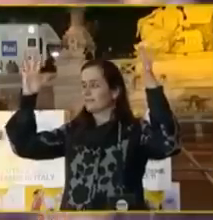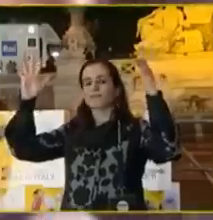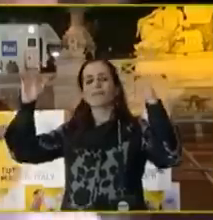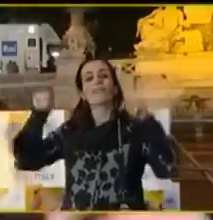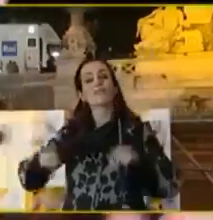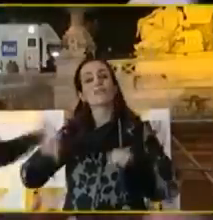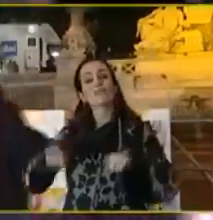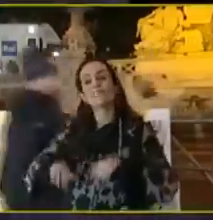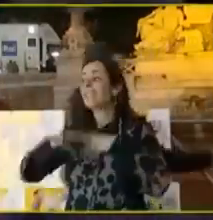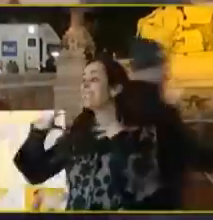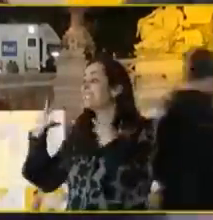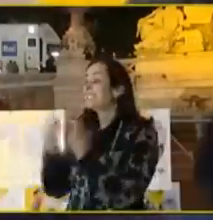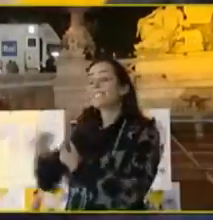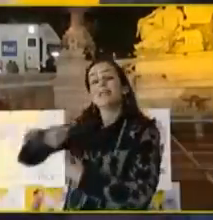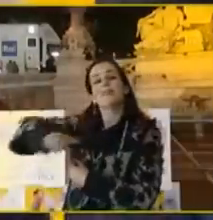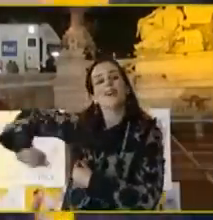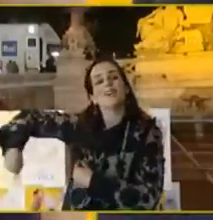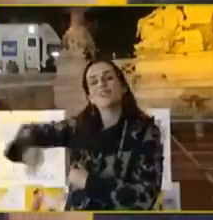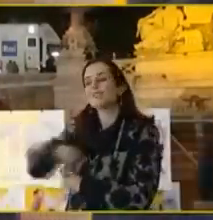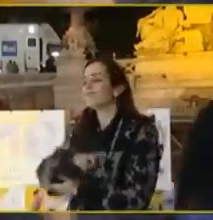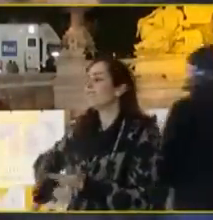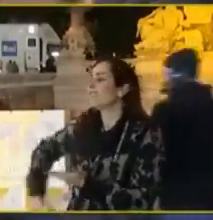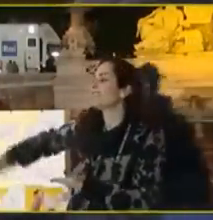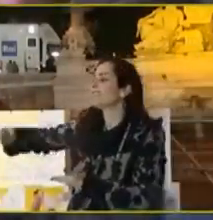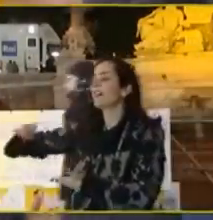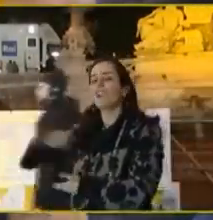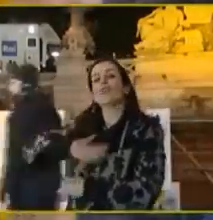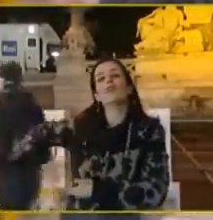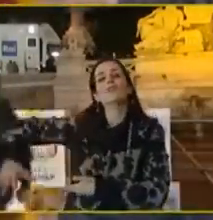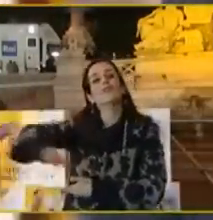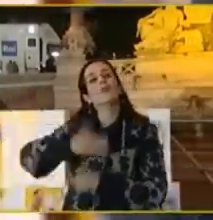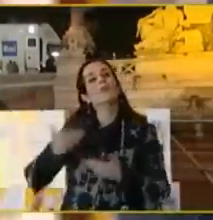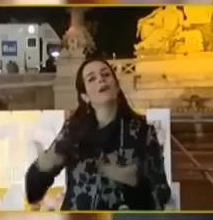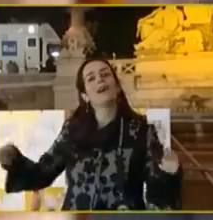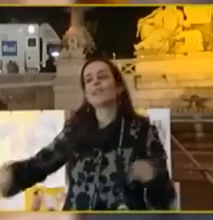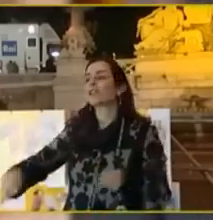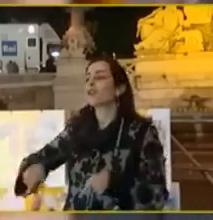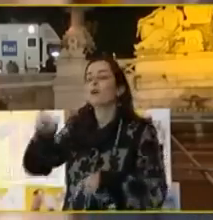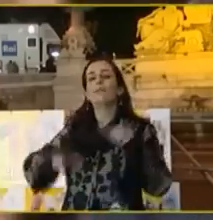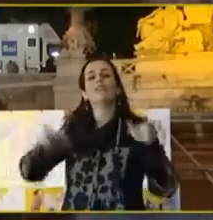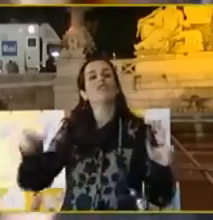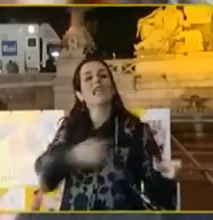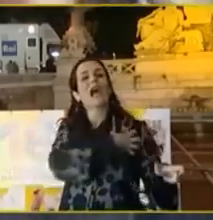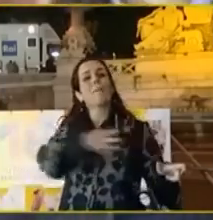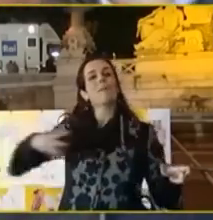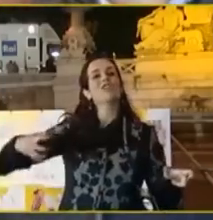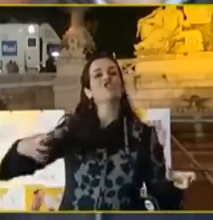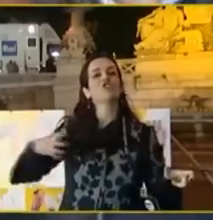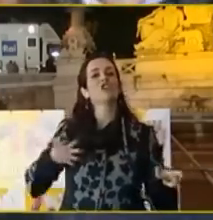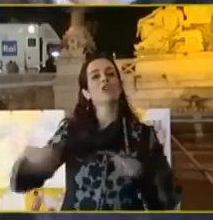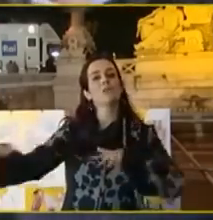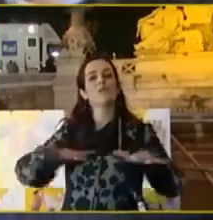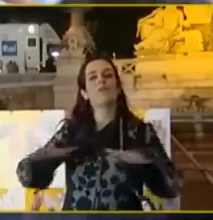E qui con noi salgono anche sul palco quelli che abbiamo definito gli ambasciatori del Movimento